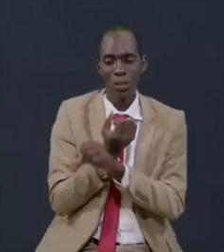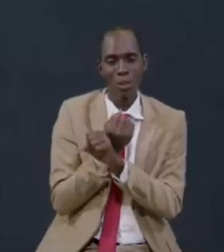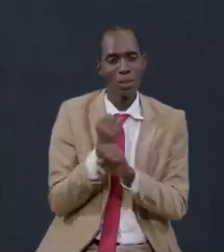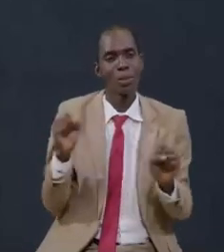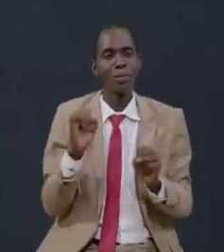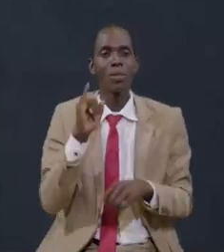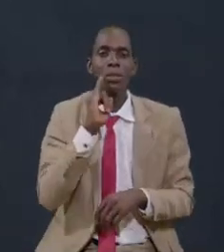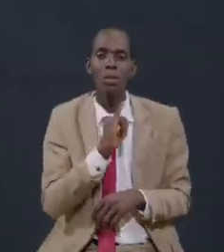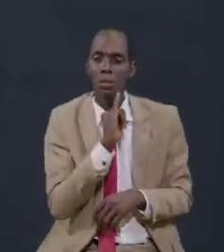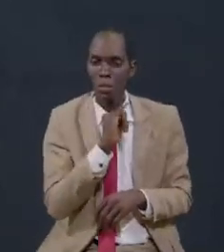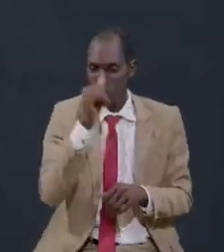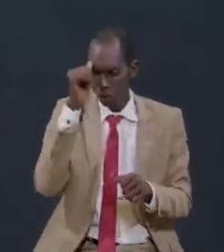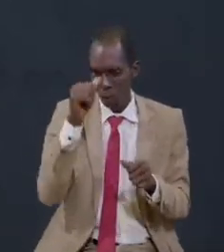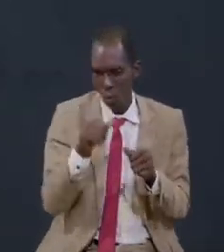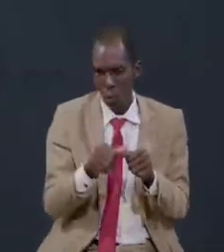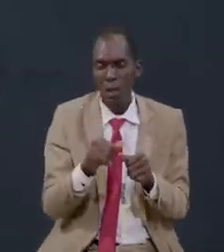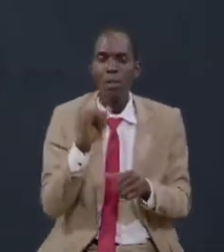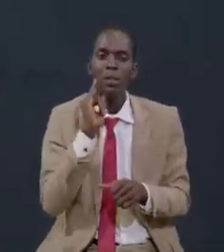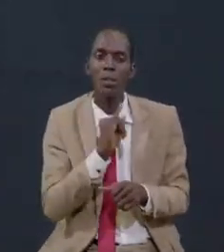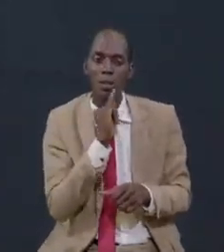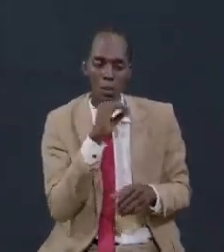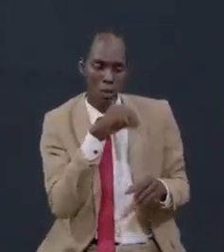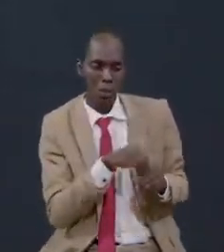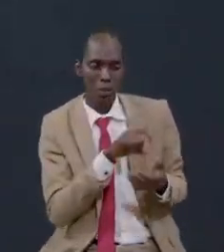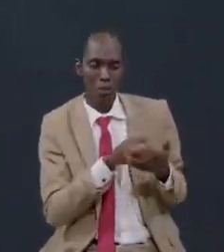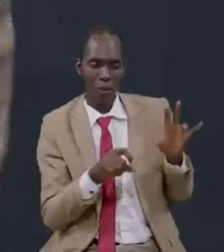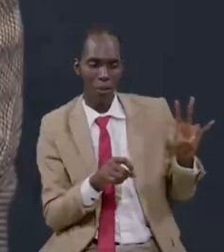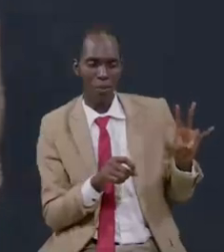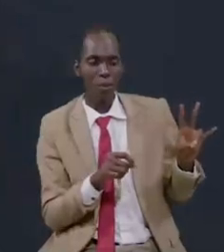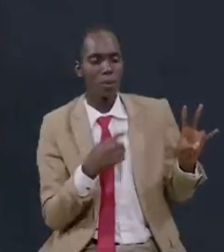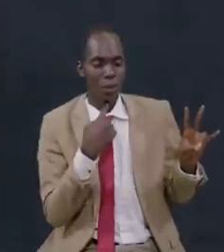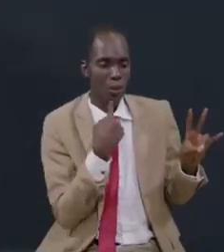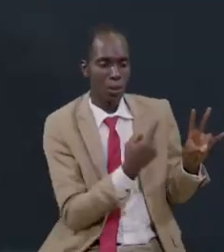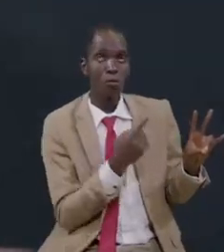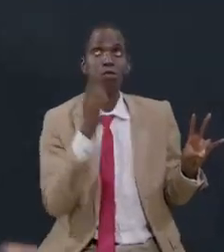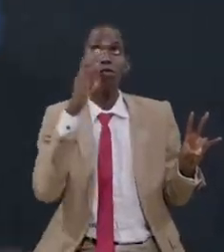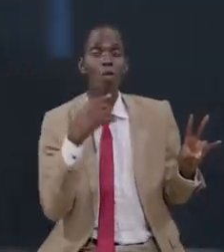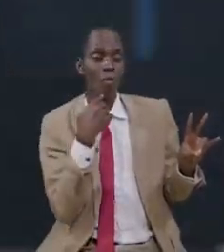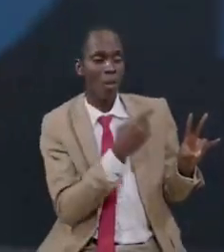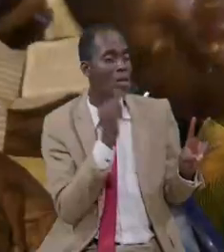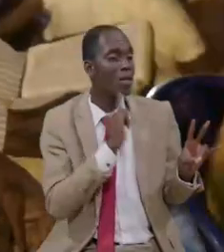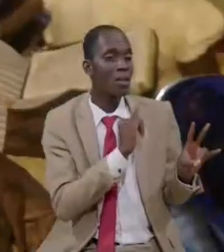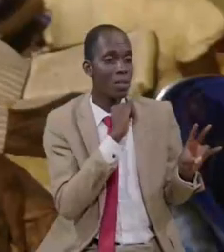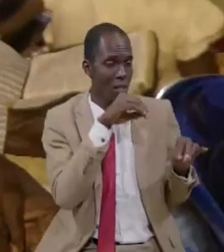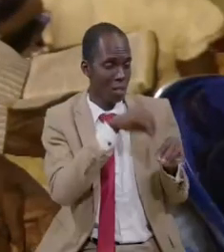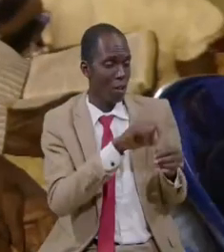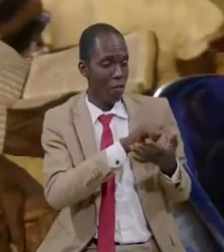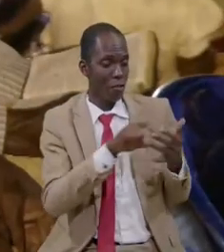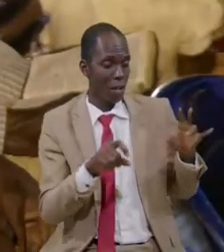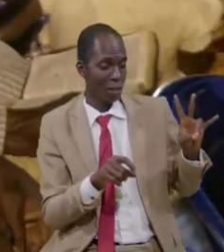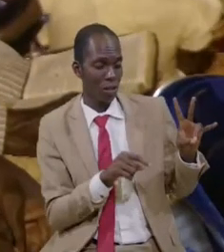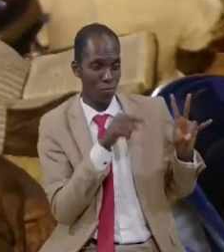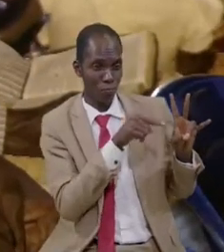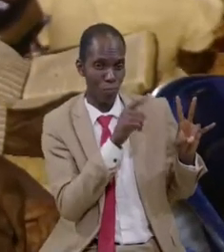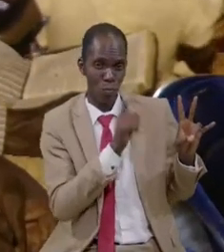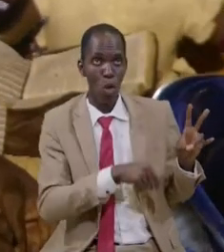Rappelez-vous, Israël, verset 7. Mets ton espoir en l'Éternel. Verset 7. Quand